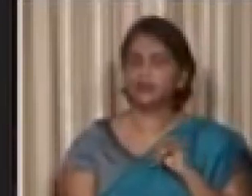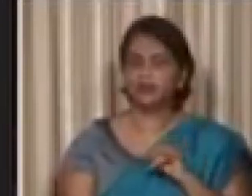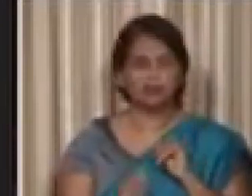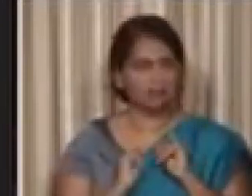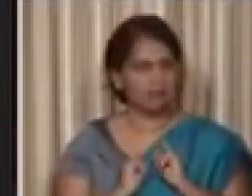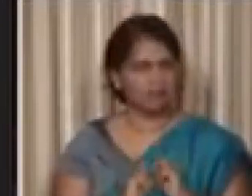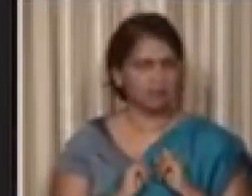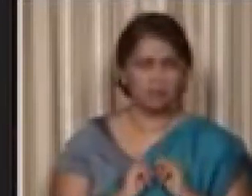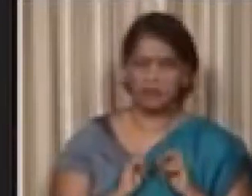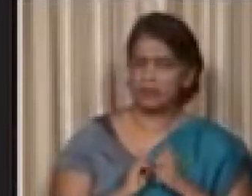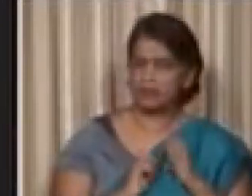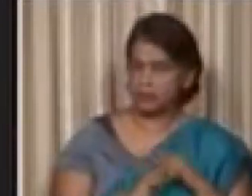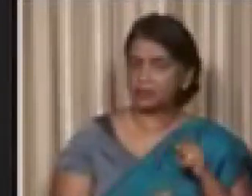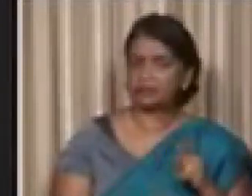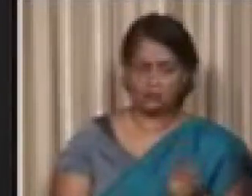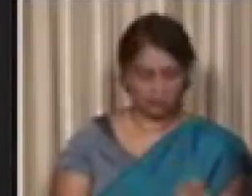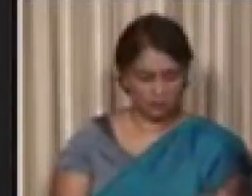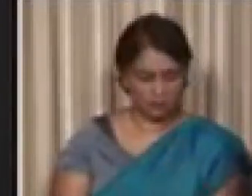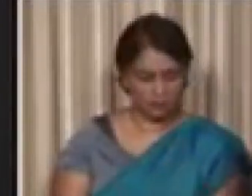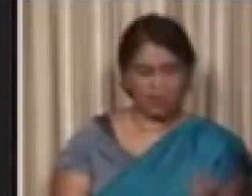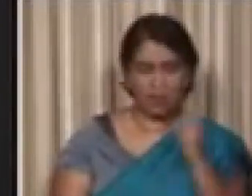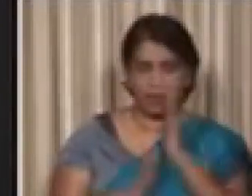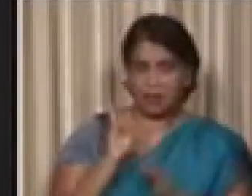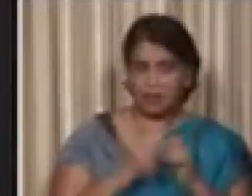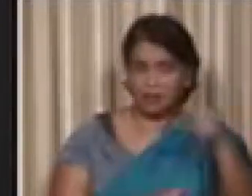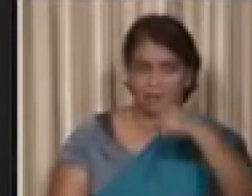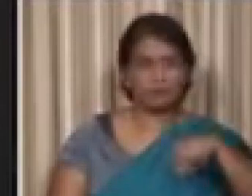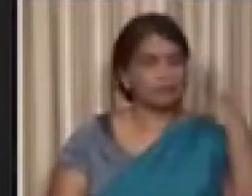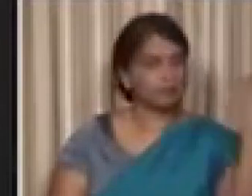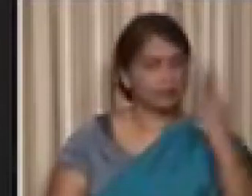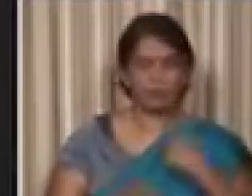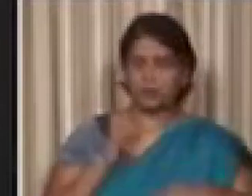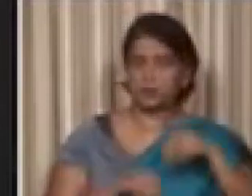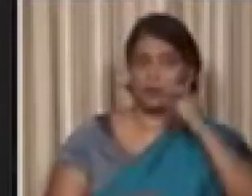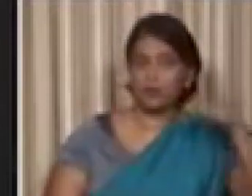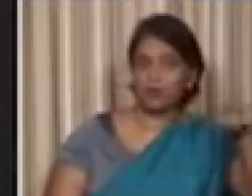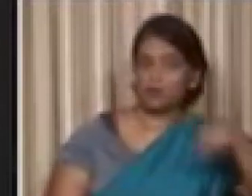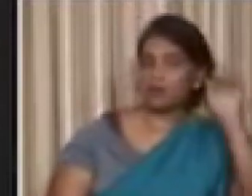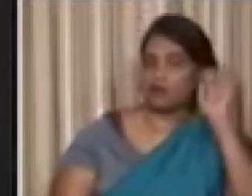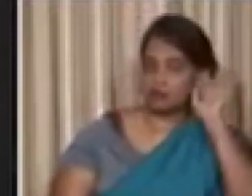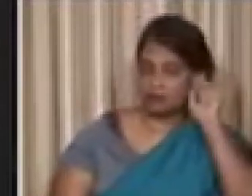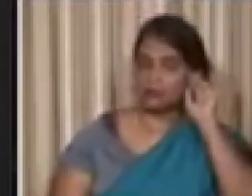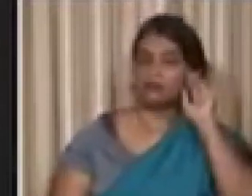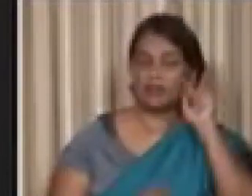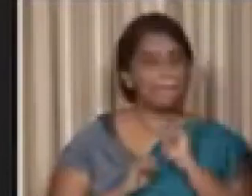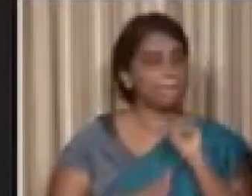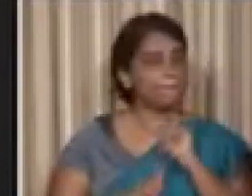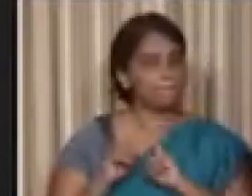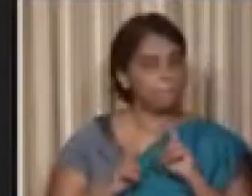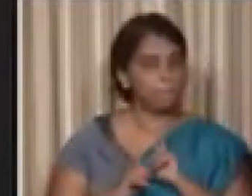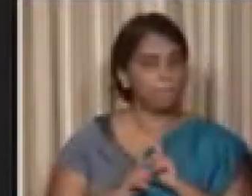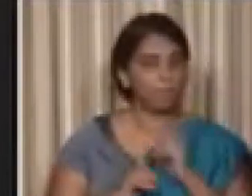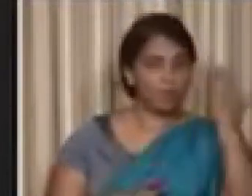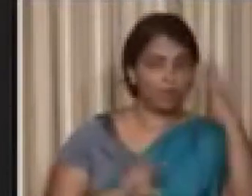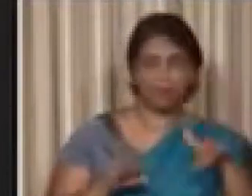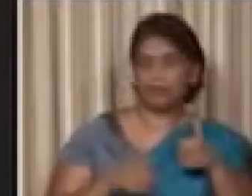අසුභවාදී දේවල් සිද්ධ වුණා නම් මේ ජනතා නියෝජිතයන්ගේ කතාව තම ඡන්දදායකයන් අහන නිසා පාර්ලිමේන්තුව එදාට වැඩිය